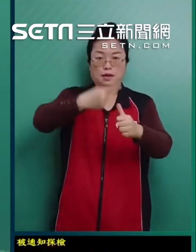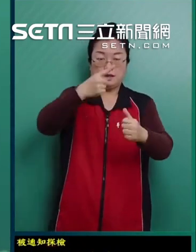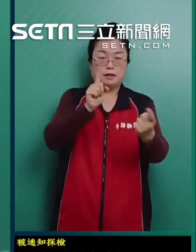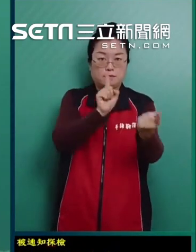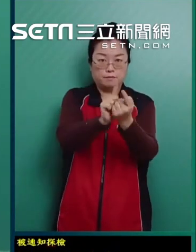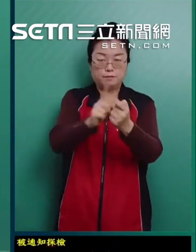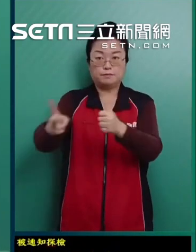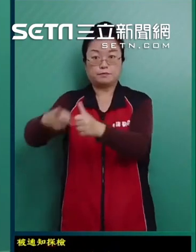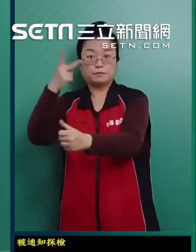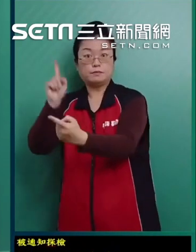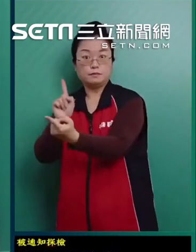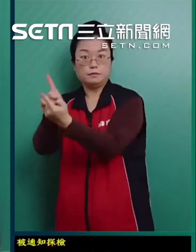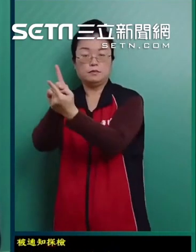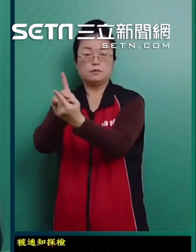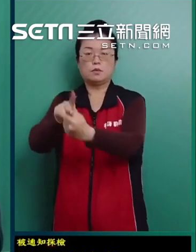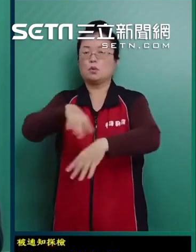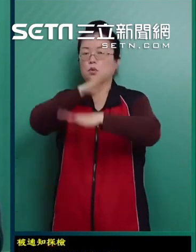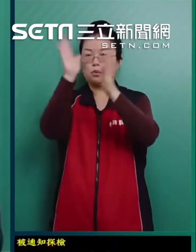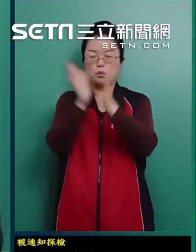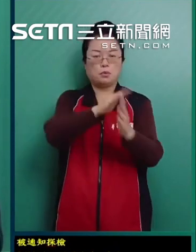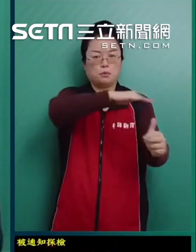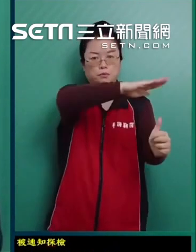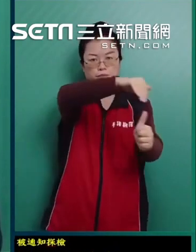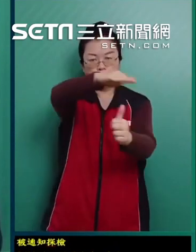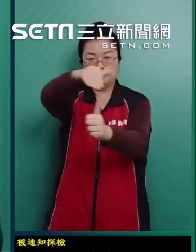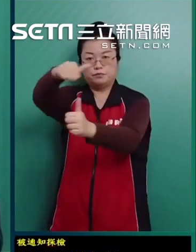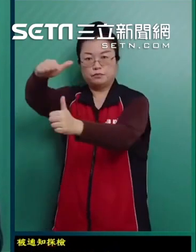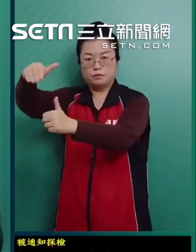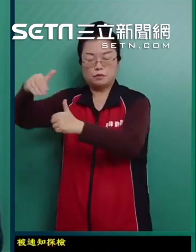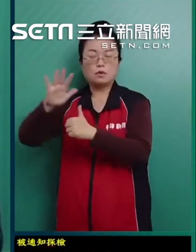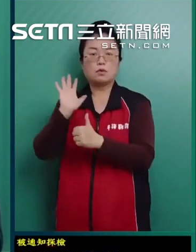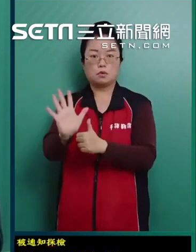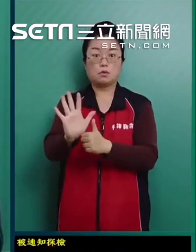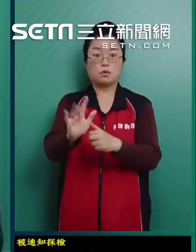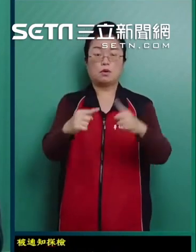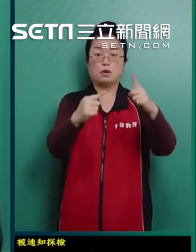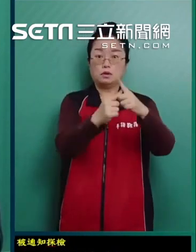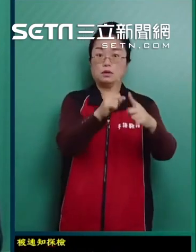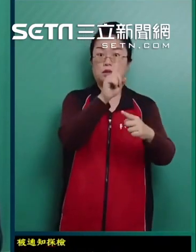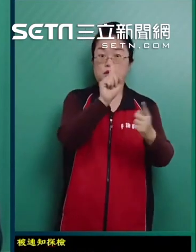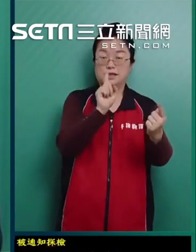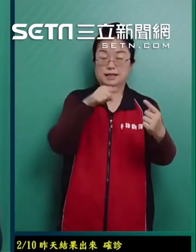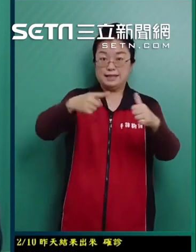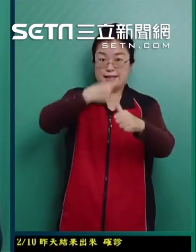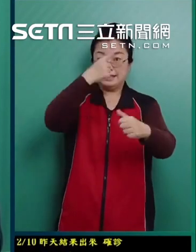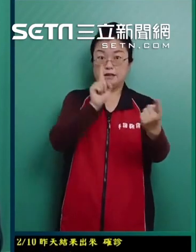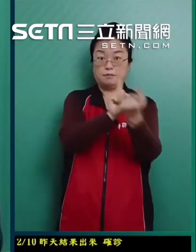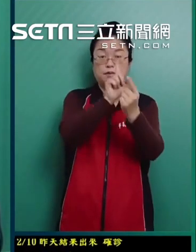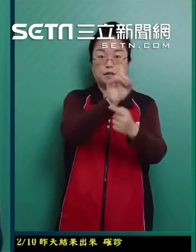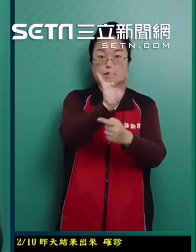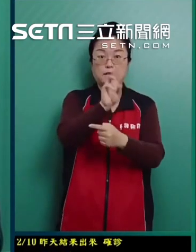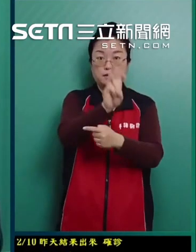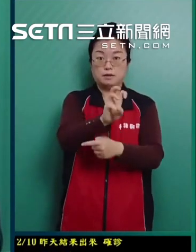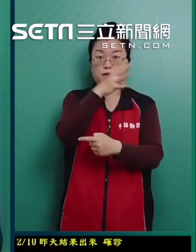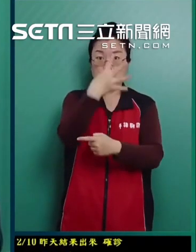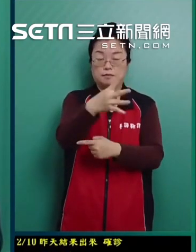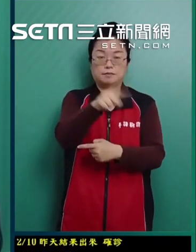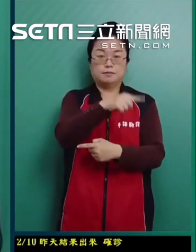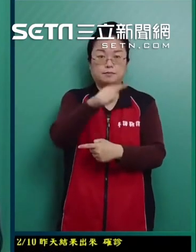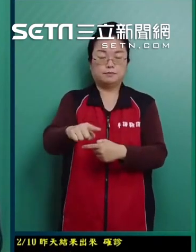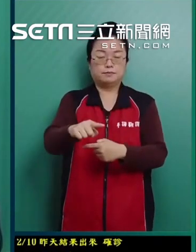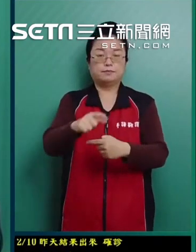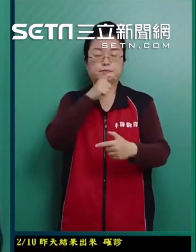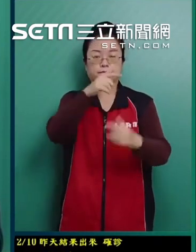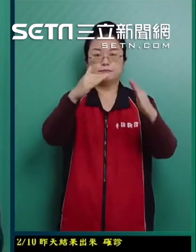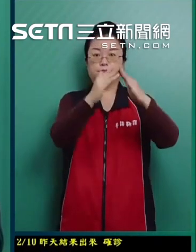来加以做适当的处理，一部分134位做居家隔离，另